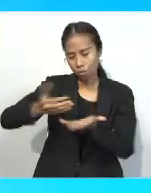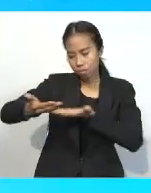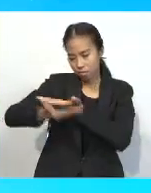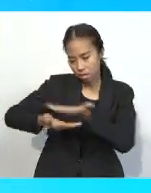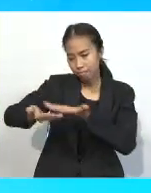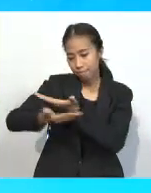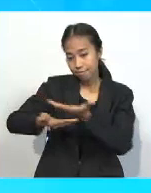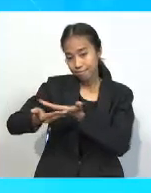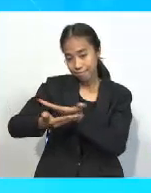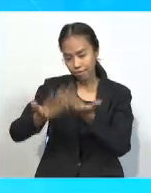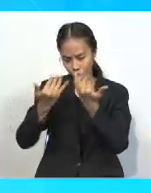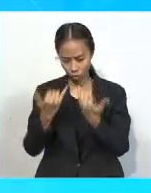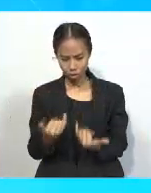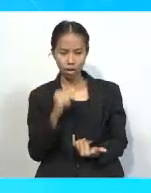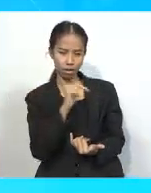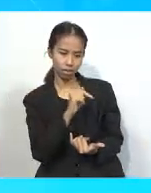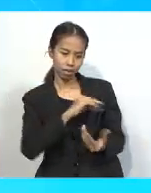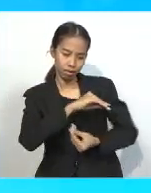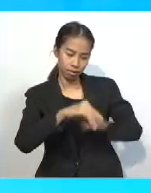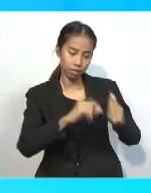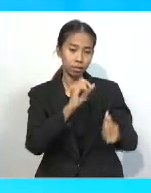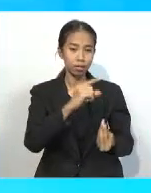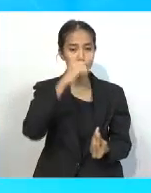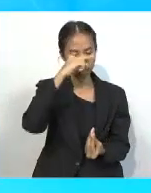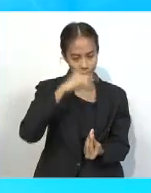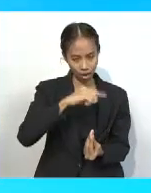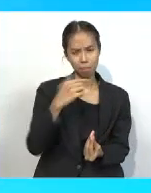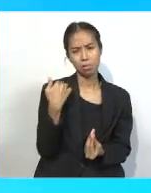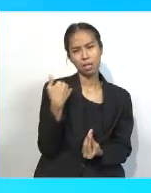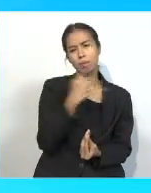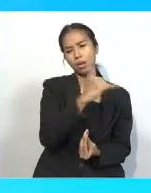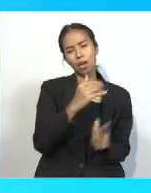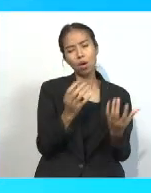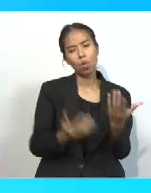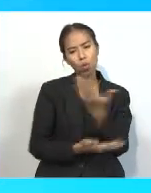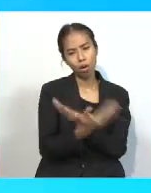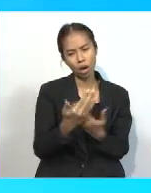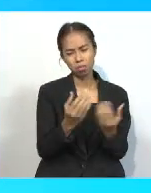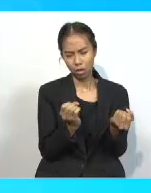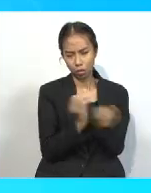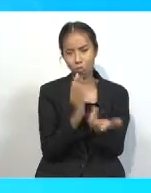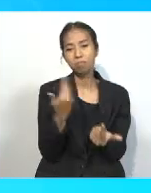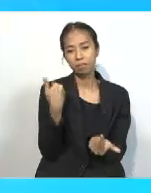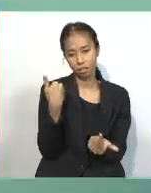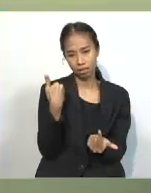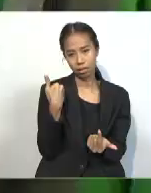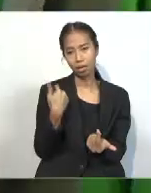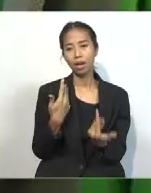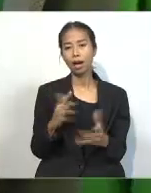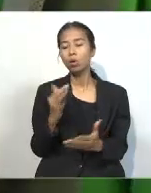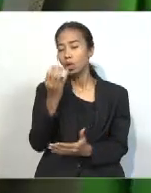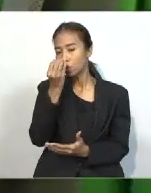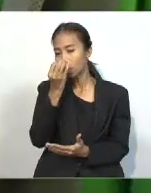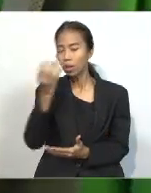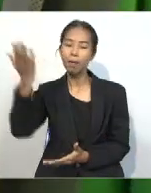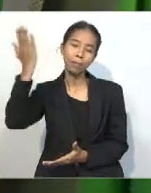จุบันค่ะเศรษฐกิจไทยยังมีปัจจัยเสี่ยงโดยเฉพาะปัจจัยภายนอกประเทศที่ไม่สามารถควบคุมได้และการขึ้นดอกเบี้ยนโย